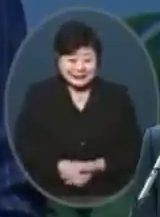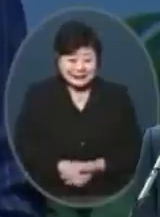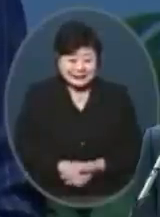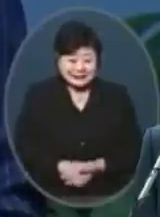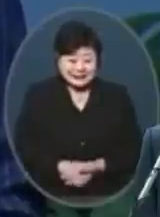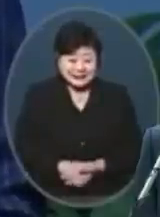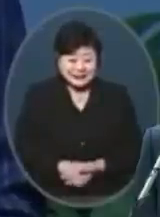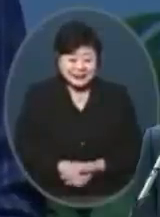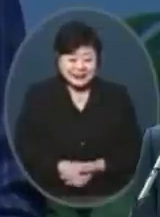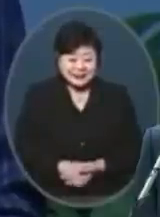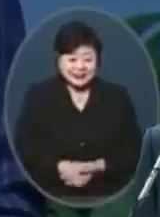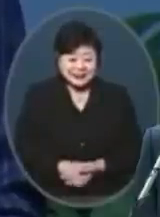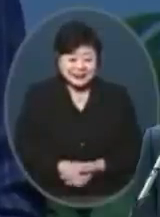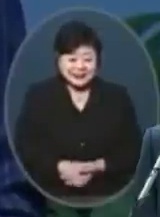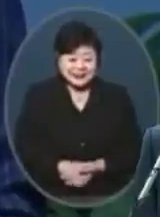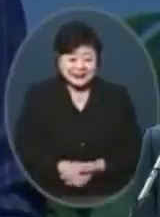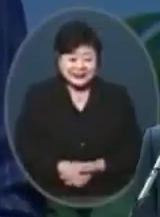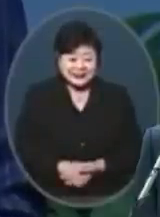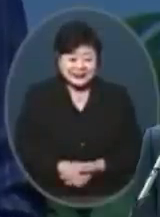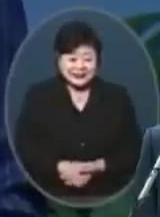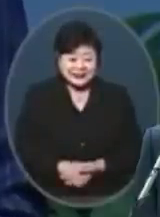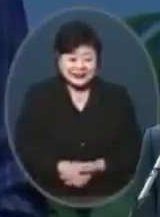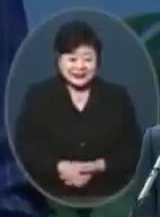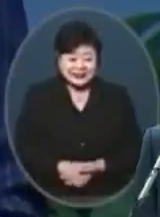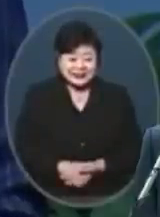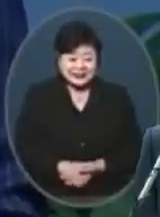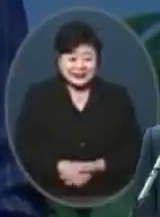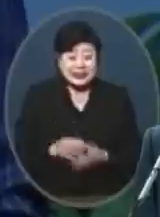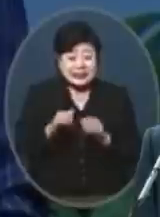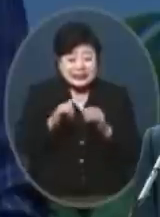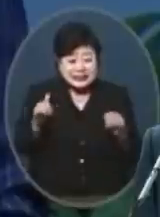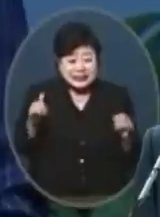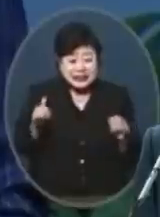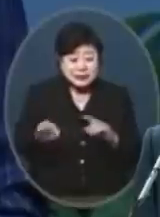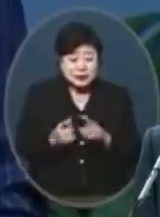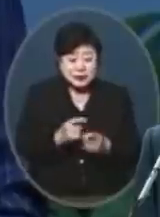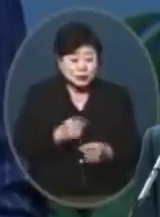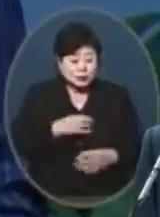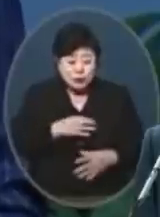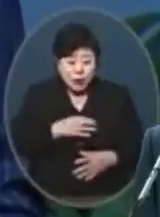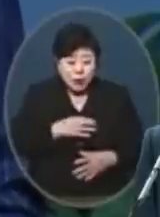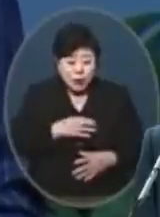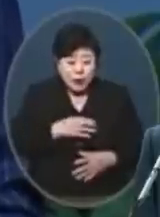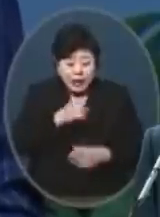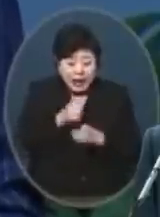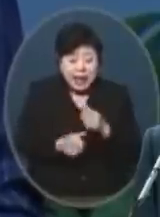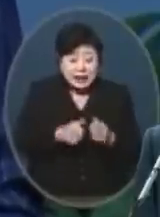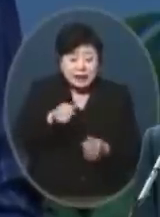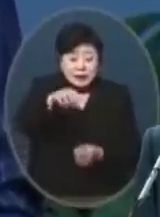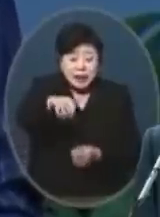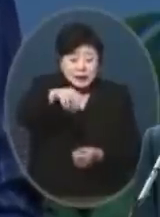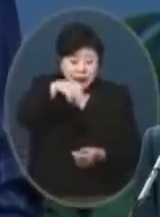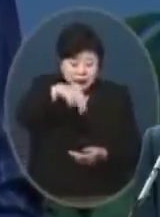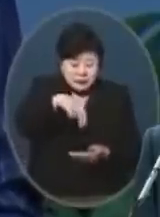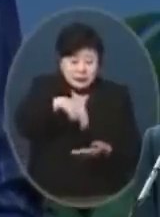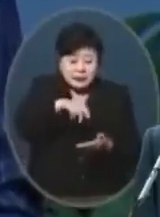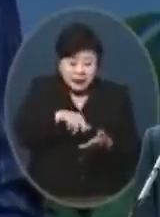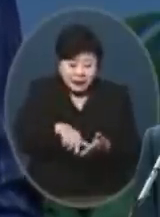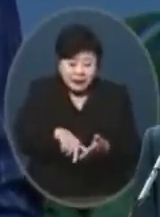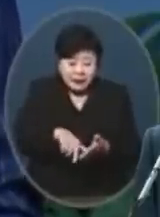그렇게 말합니다. 그런데 사람끼리도 그런데 우리가 하나님 앞에 나갈 때